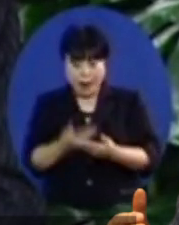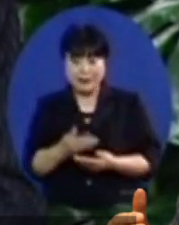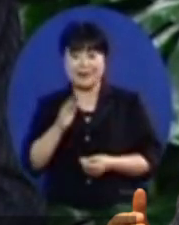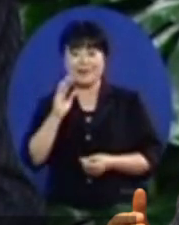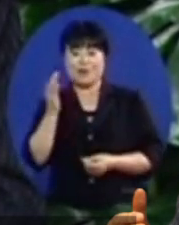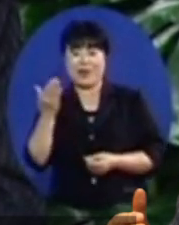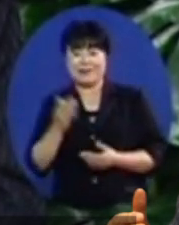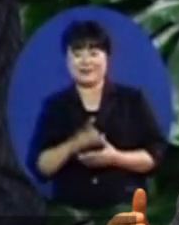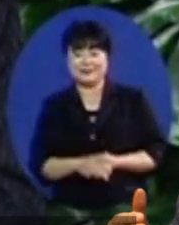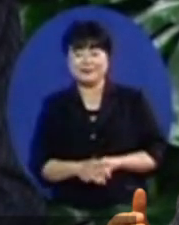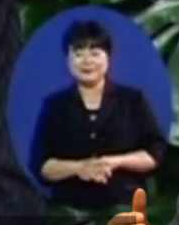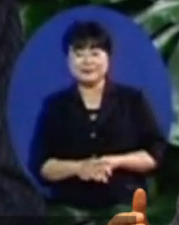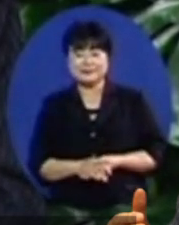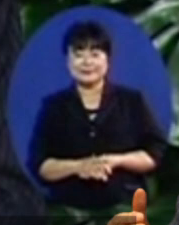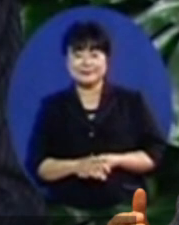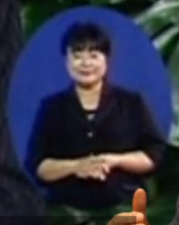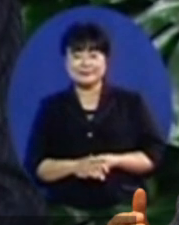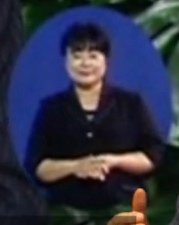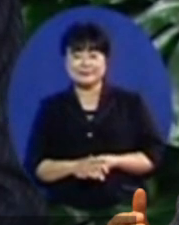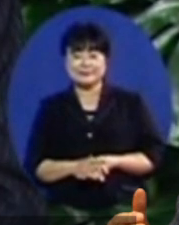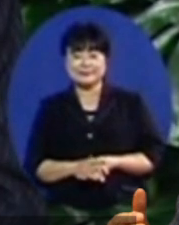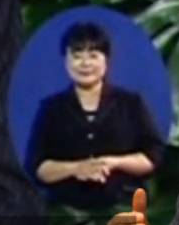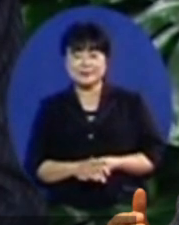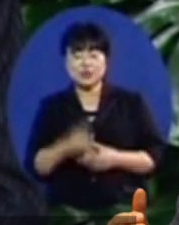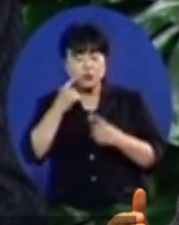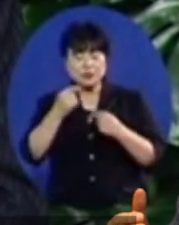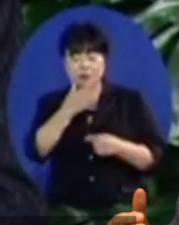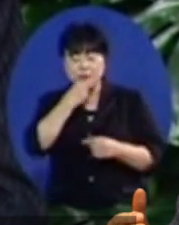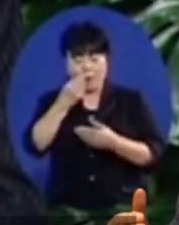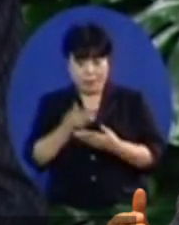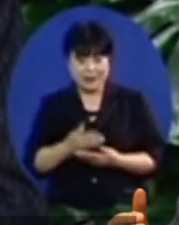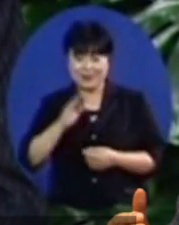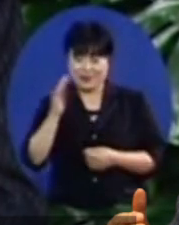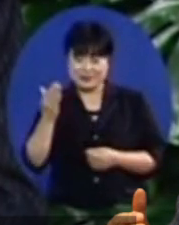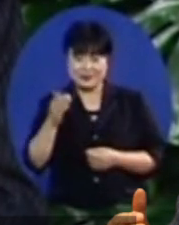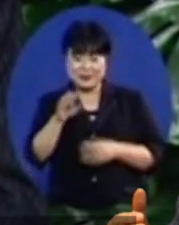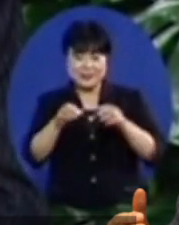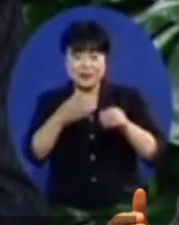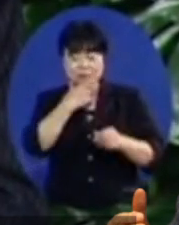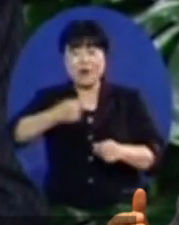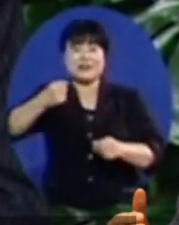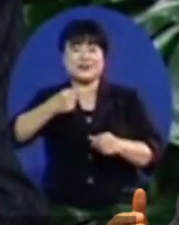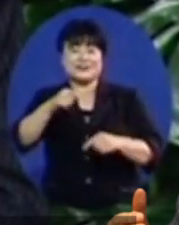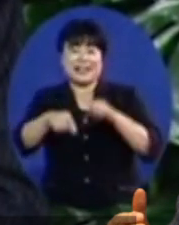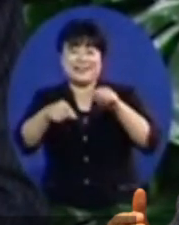복을 받는다는 것입니다. 저는 복받은 사람이기 때문에 어디 가도 복을 가지고 댕겨요.